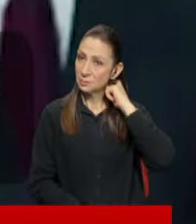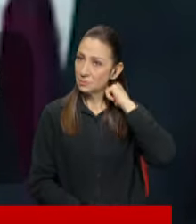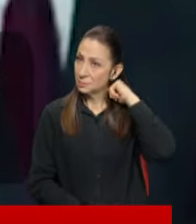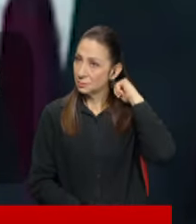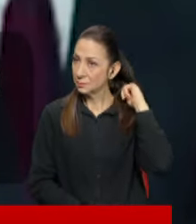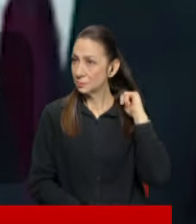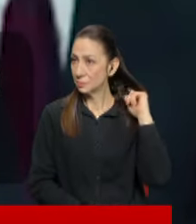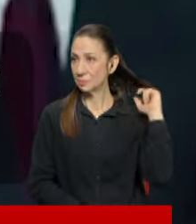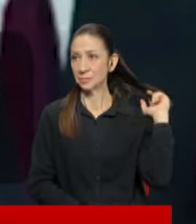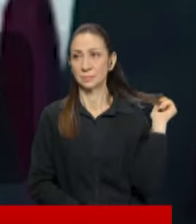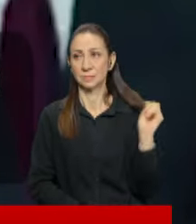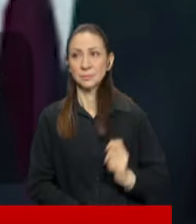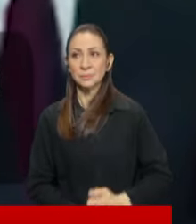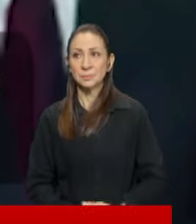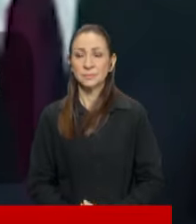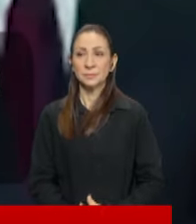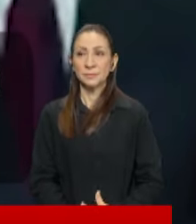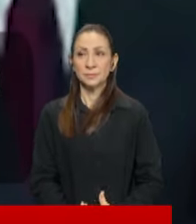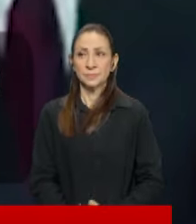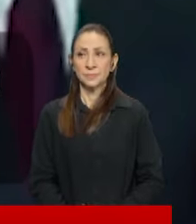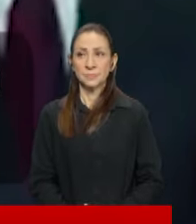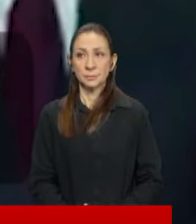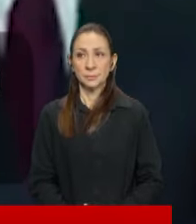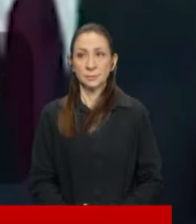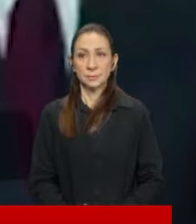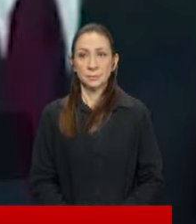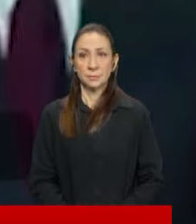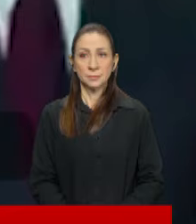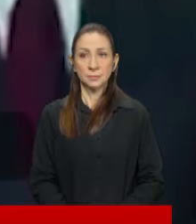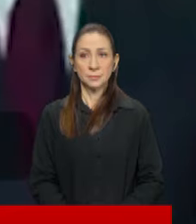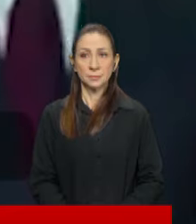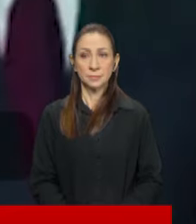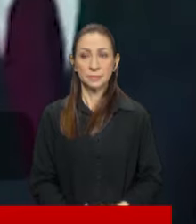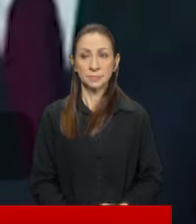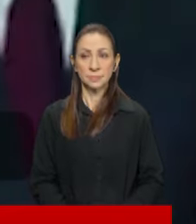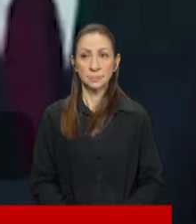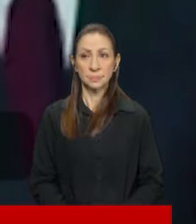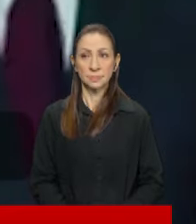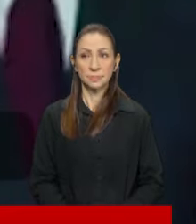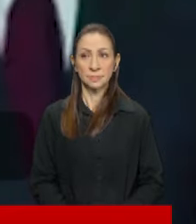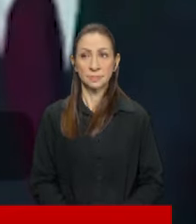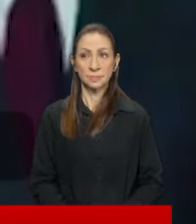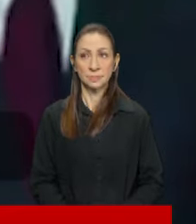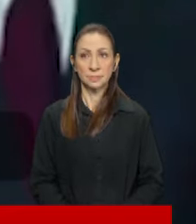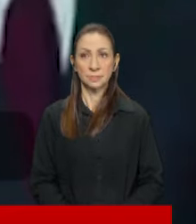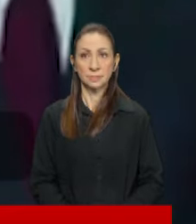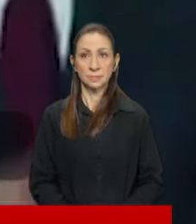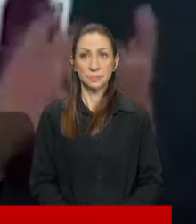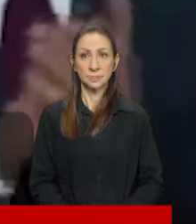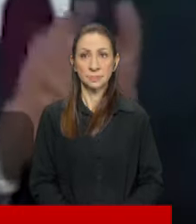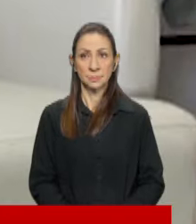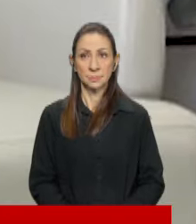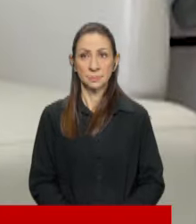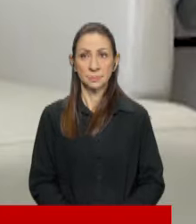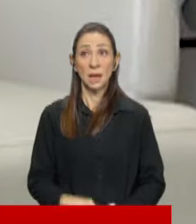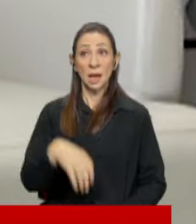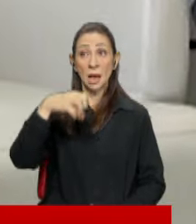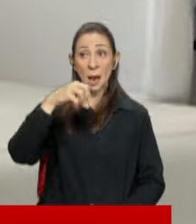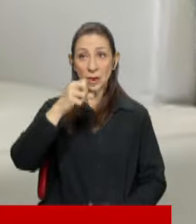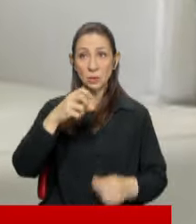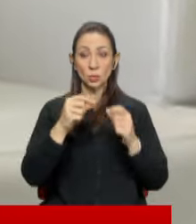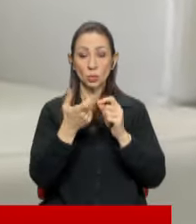benim de çok eskiden tanıdığım, ben adaylıktan ayrılıyorum, Sayın Çerçi'yi ve bu ittifakı destekliyorum dedi. AK